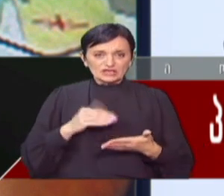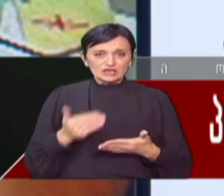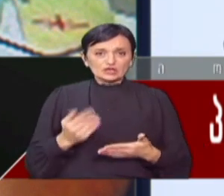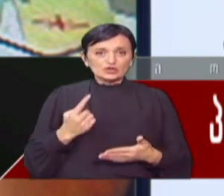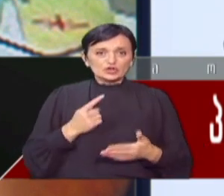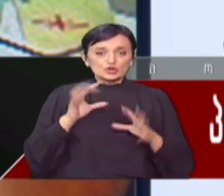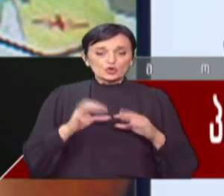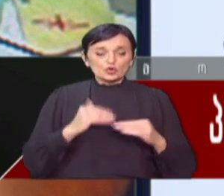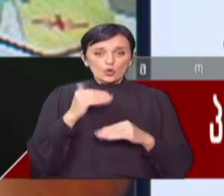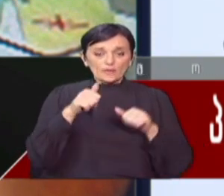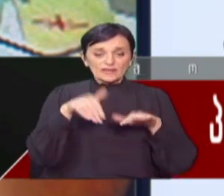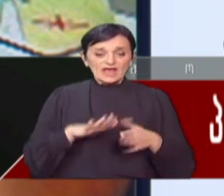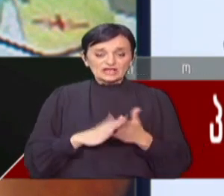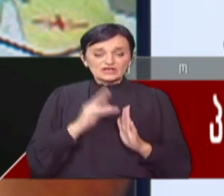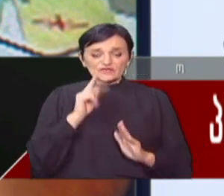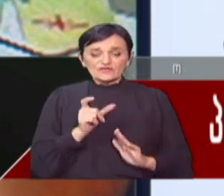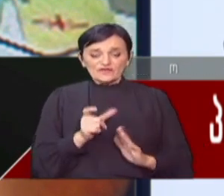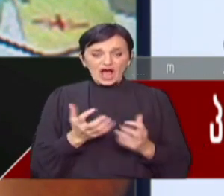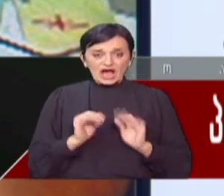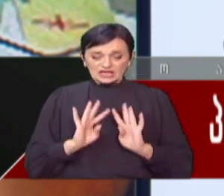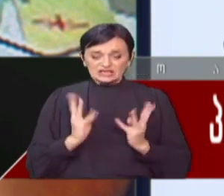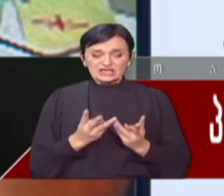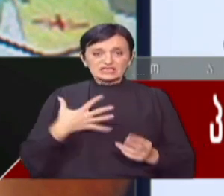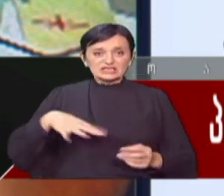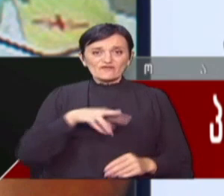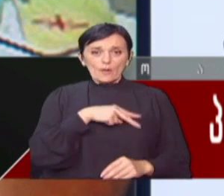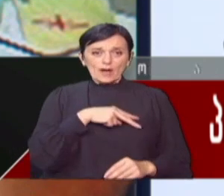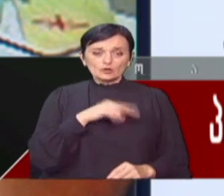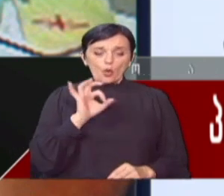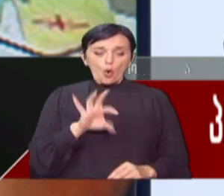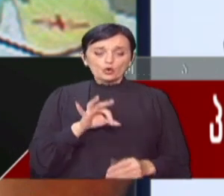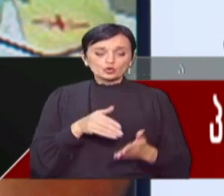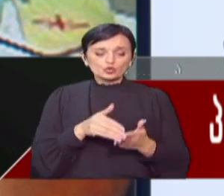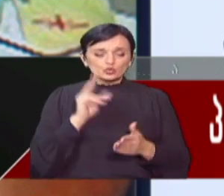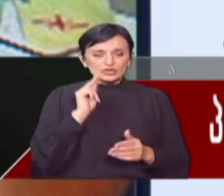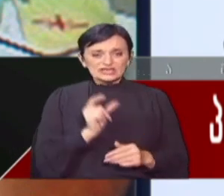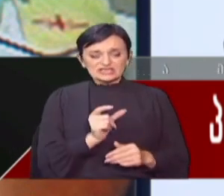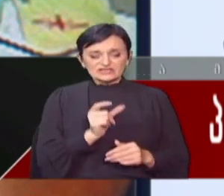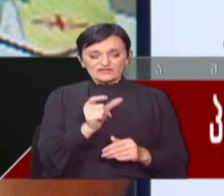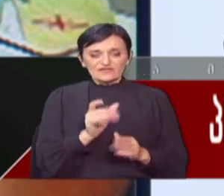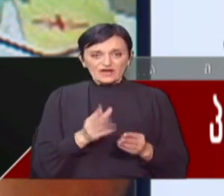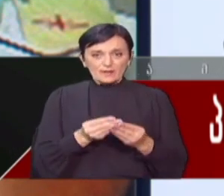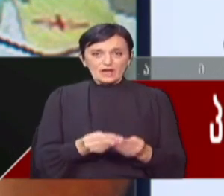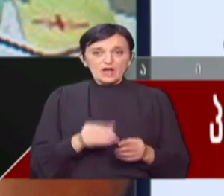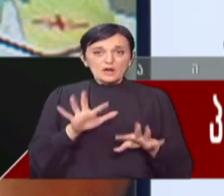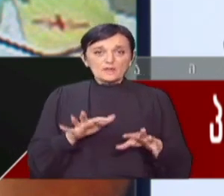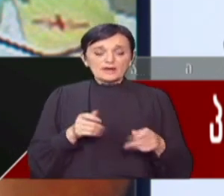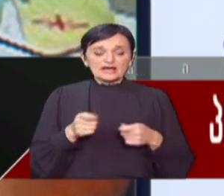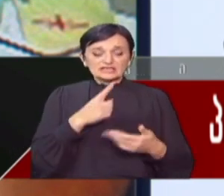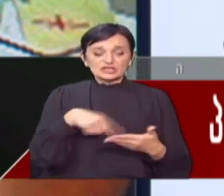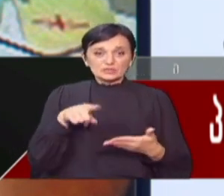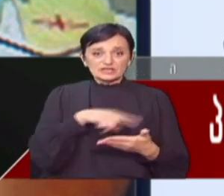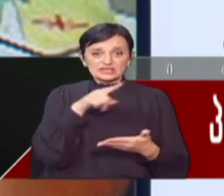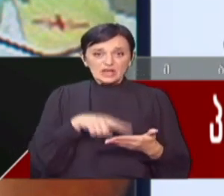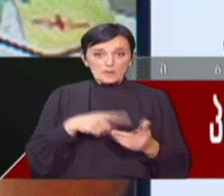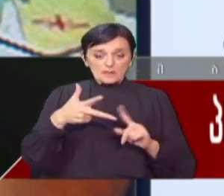gadaqvetilebas konstitutsiit dadgenil vadashi miigebs da sakartvelos parlamentis savaraudod oktobris shuaritskhvebamde tsarudges. Prezidentis impeachmentis sakitkhis